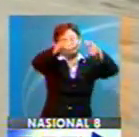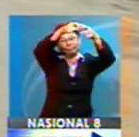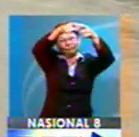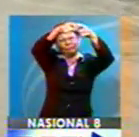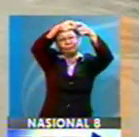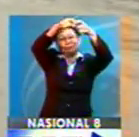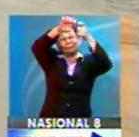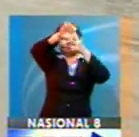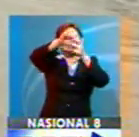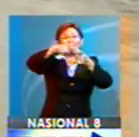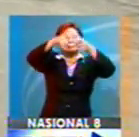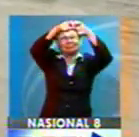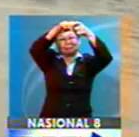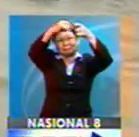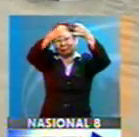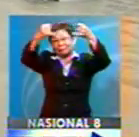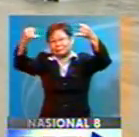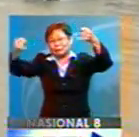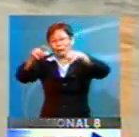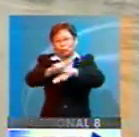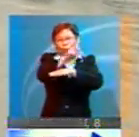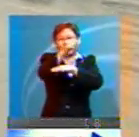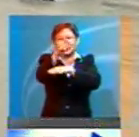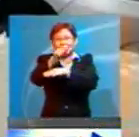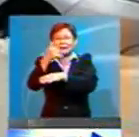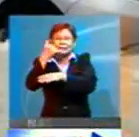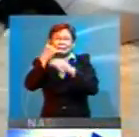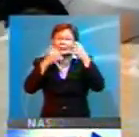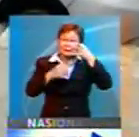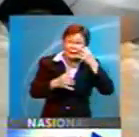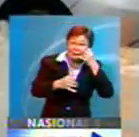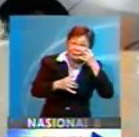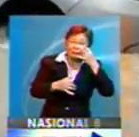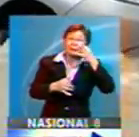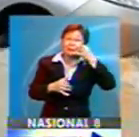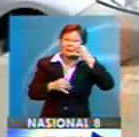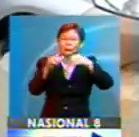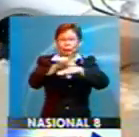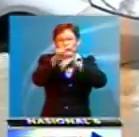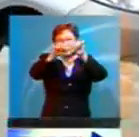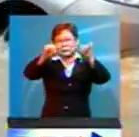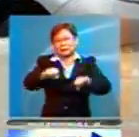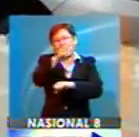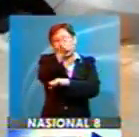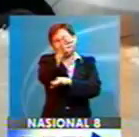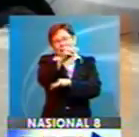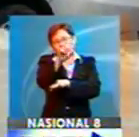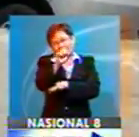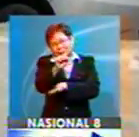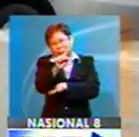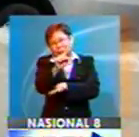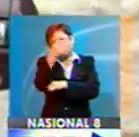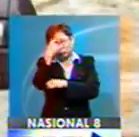Pengguna bagaimanapun diminta mengurangkan penggunaan data melalui telefon bimbit dan lebih menggunakan sistem pesanan ringkas